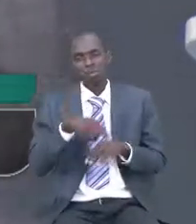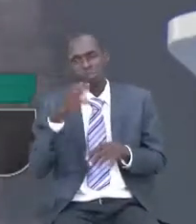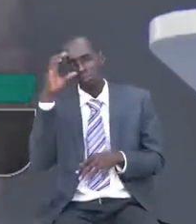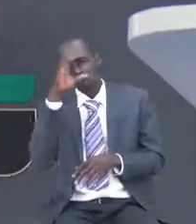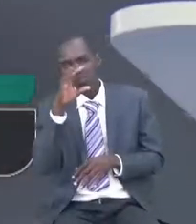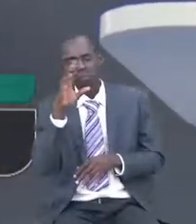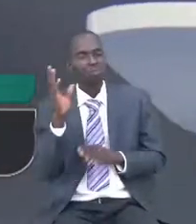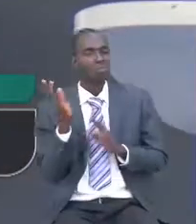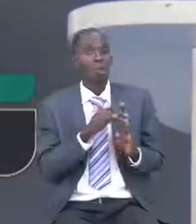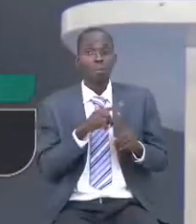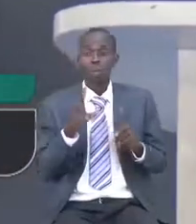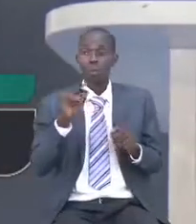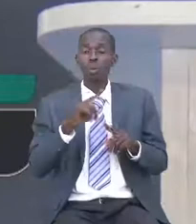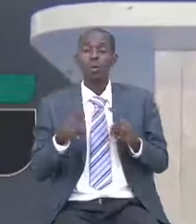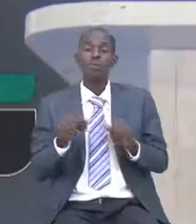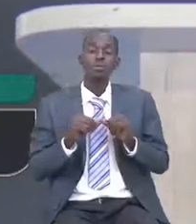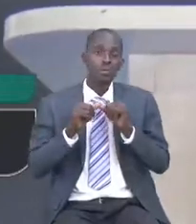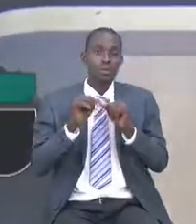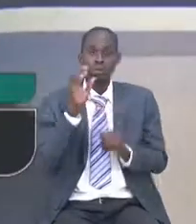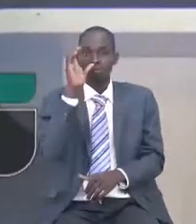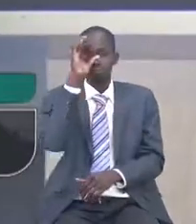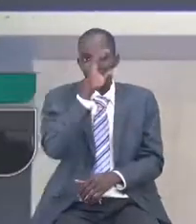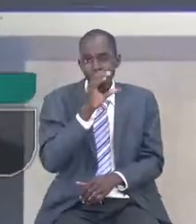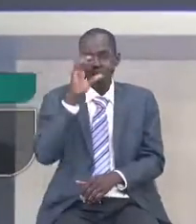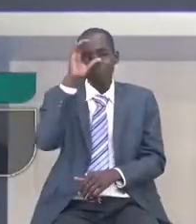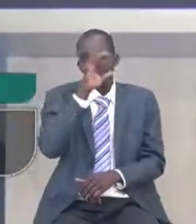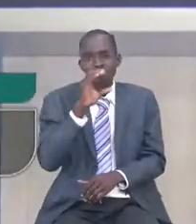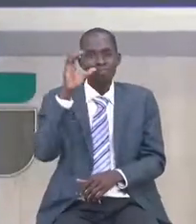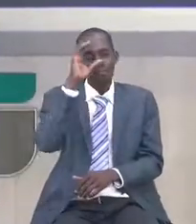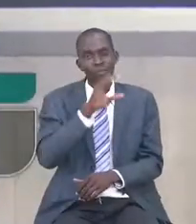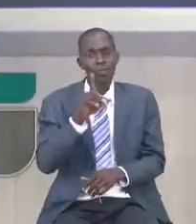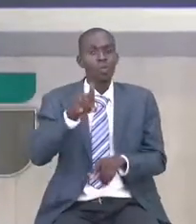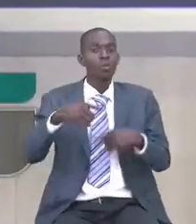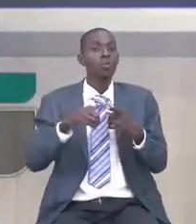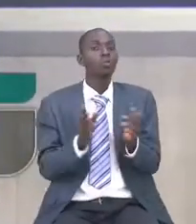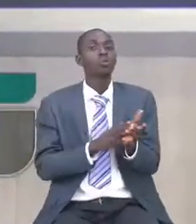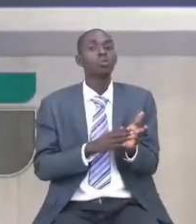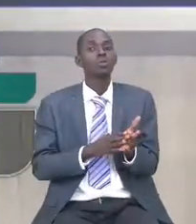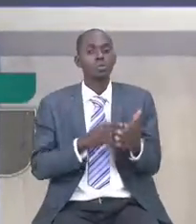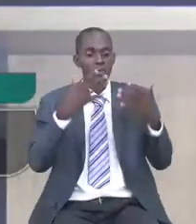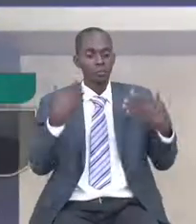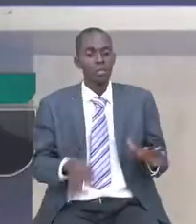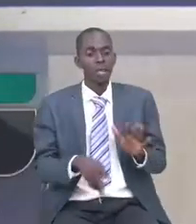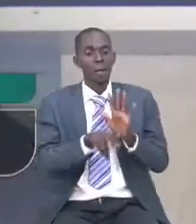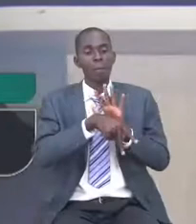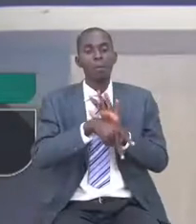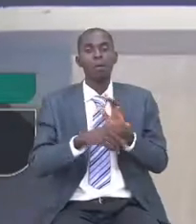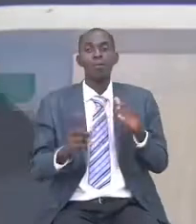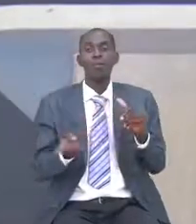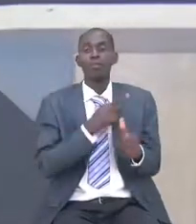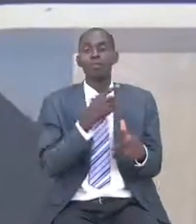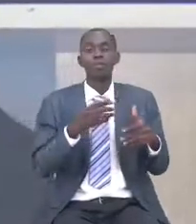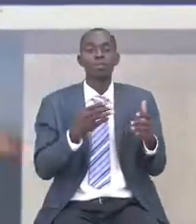conduit au niveau 2. Tu parviens au niveau 2, tu continues à viser, chercher. Tu n'es pas satisfait. Tu ne dis pas, bon, après le